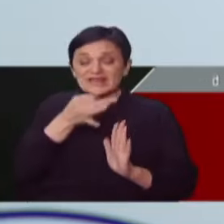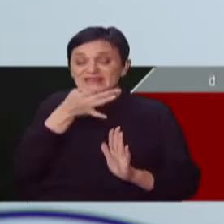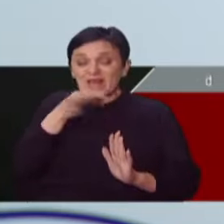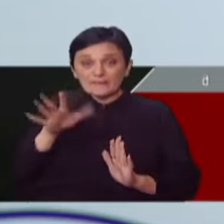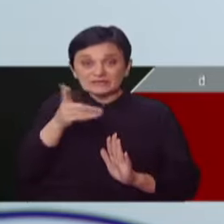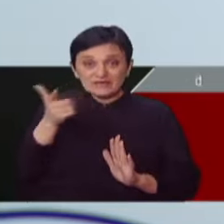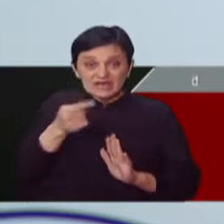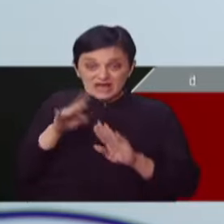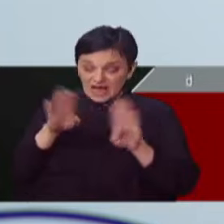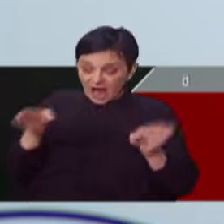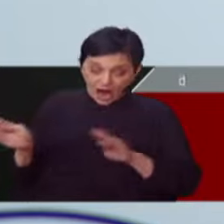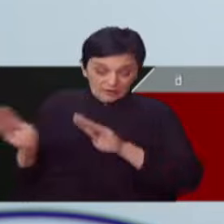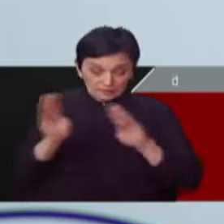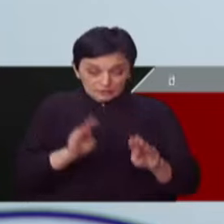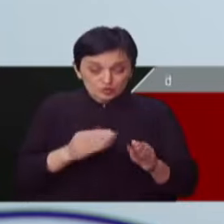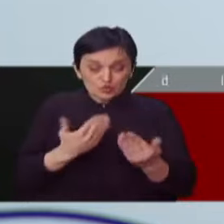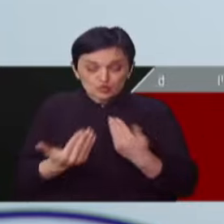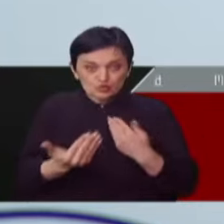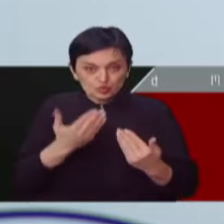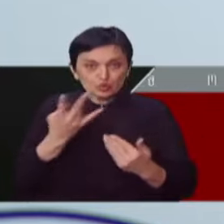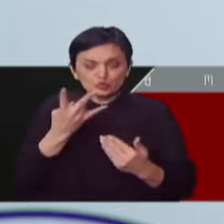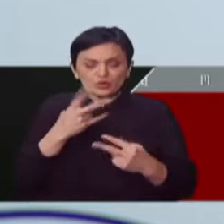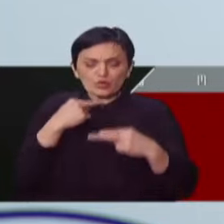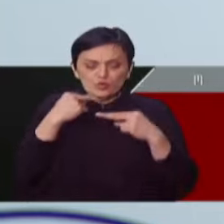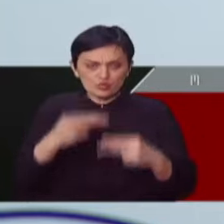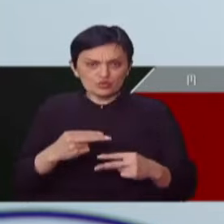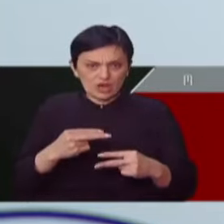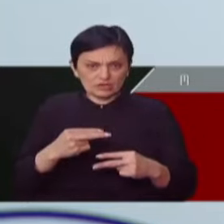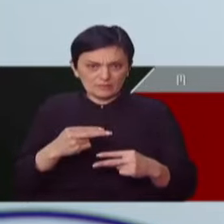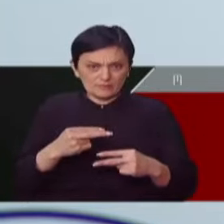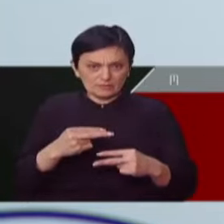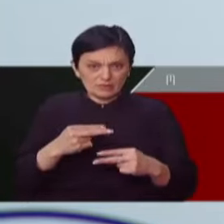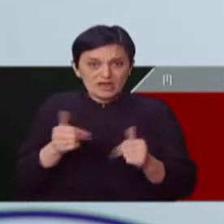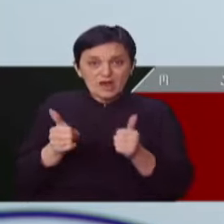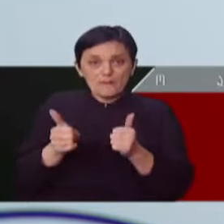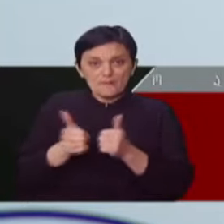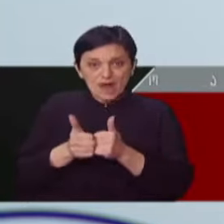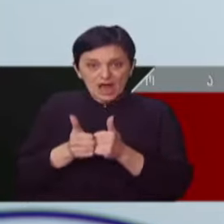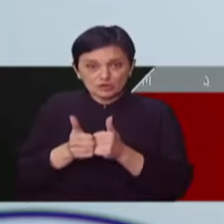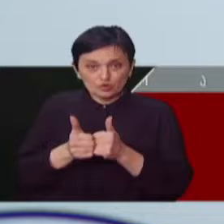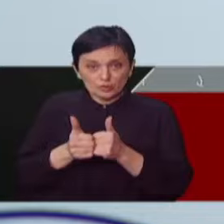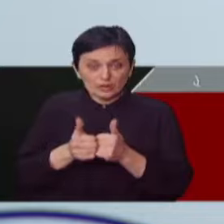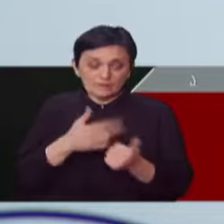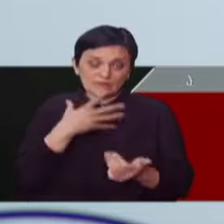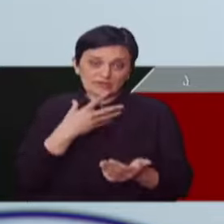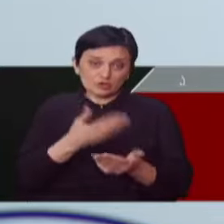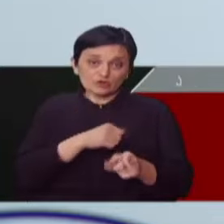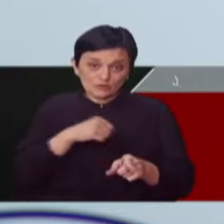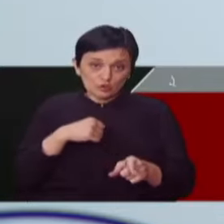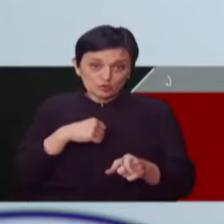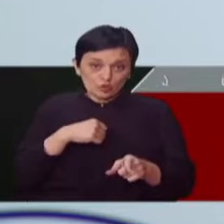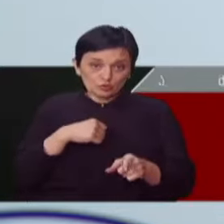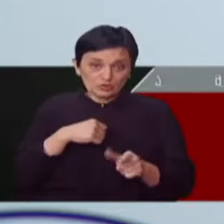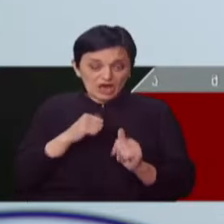nebismieri gazis danat gare ptan urtir tobisas, urat rebit irpenda, aridon mezoblepsta tavis. Tuitonat